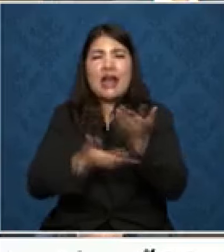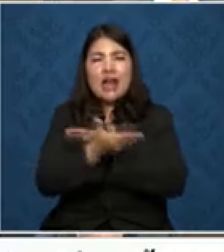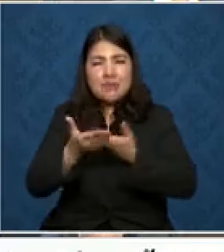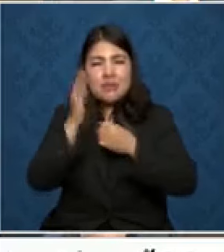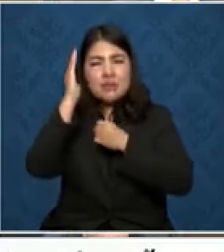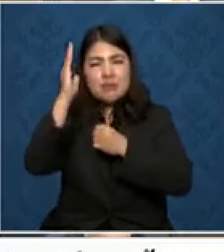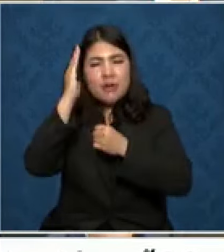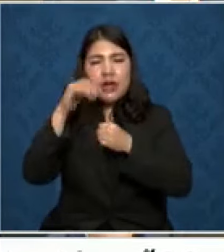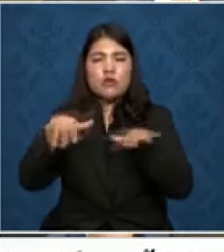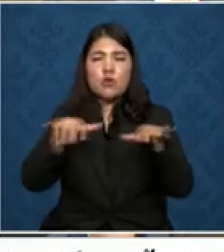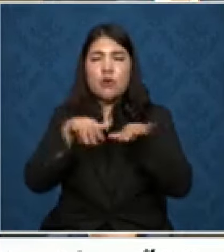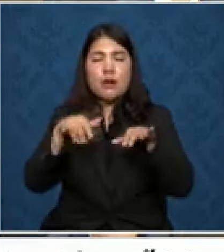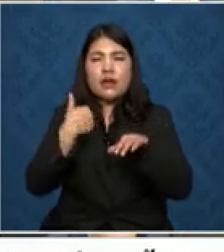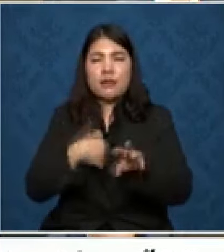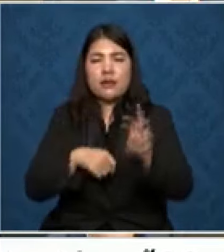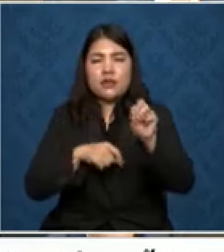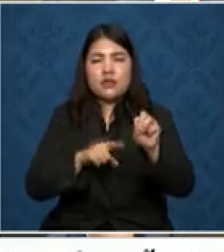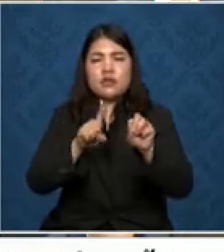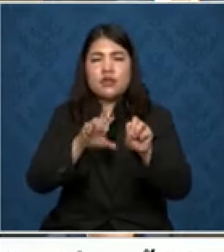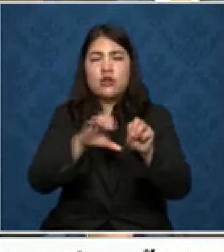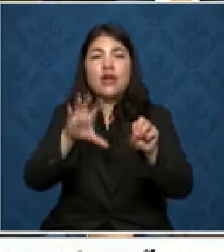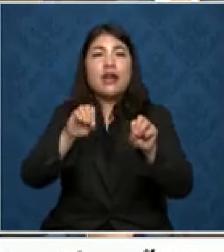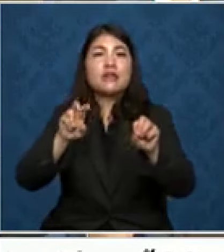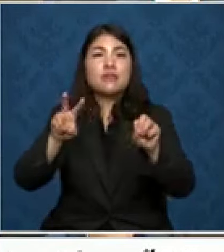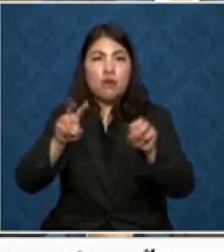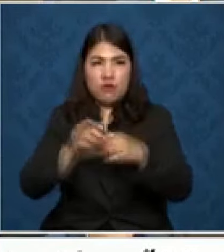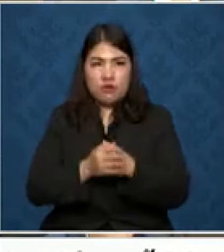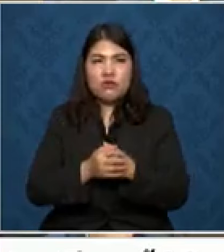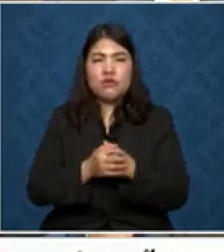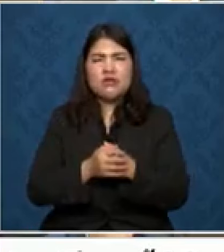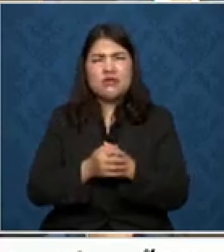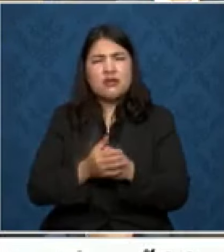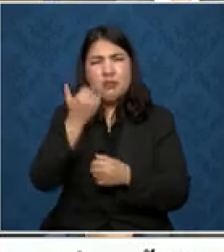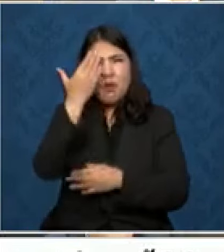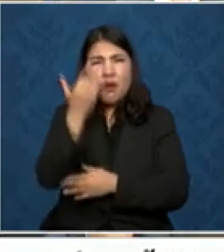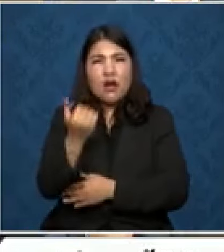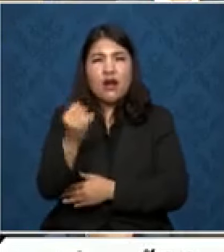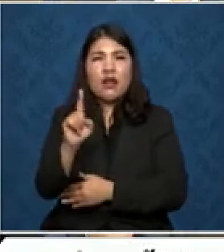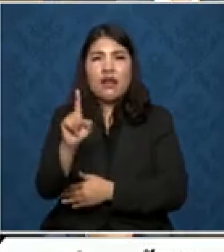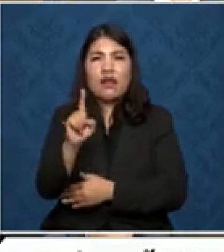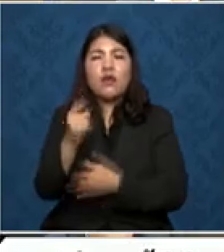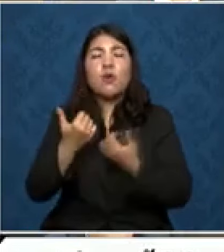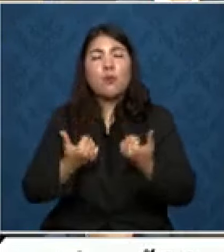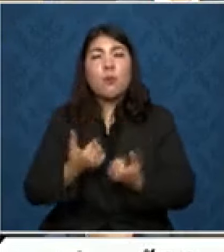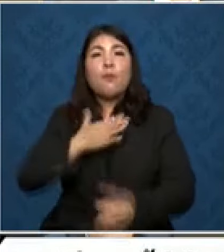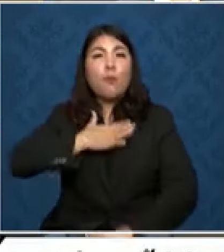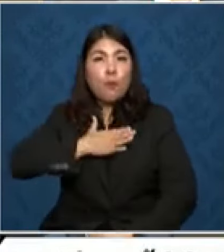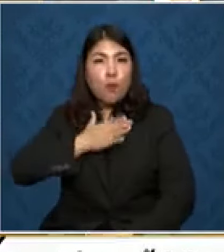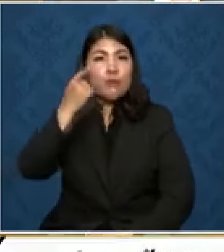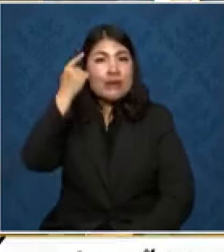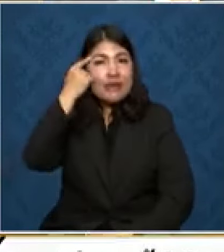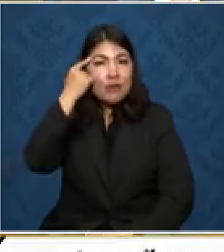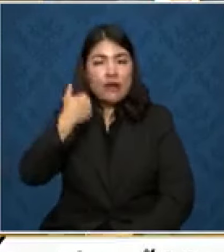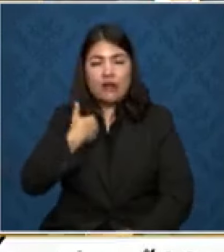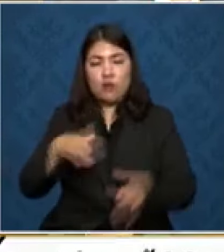รัฐธรรมนูญมาตรา152ที่เป็นเช่นนั้นเพราะว่ากระผมเห็นว่ารัฐบาล